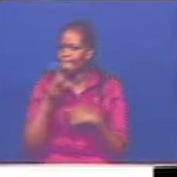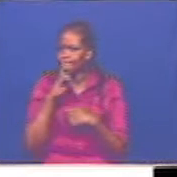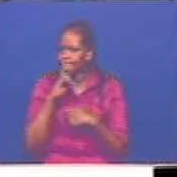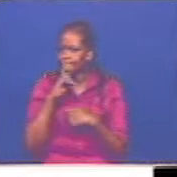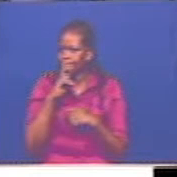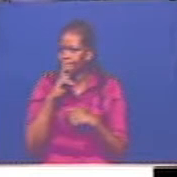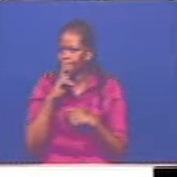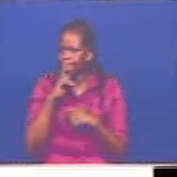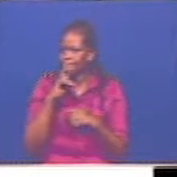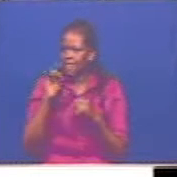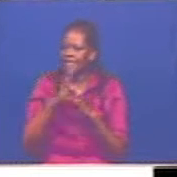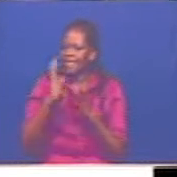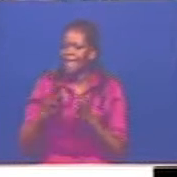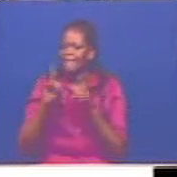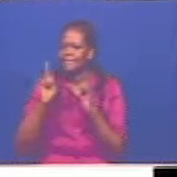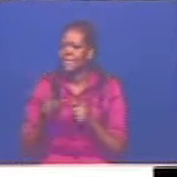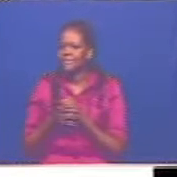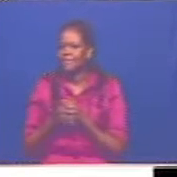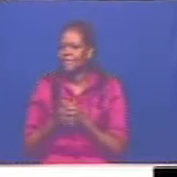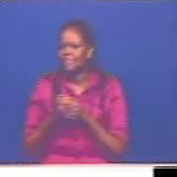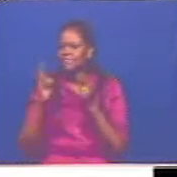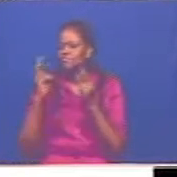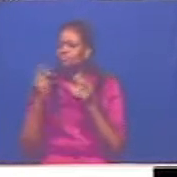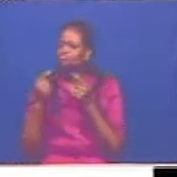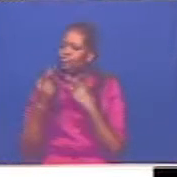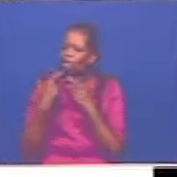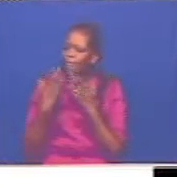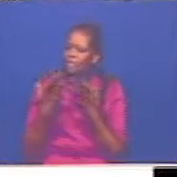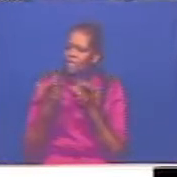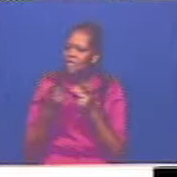Mm-hmm. Msanii lazima uwe na issue ya kuongelea, unajua. Mm-hmm. Na